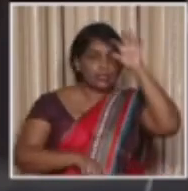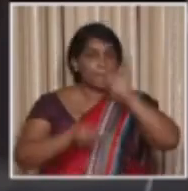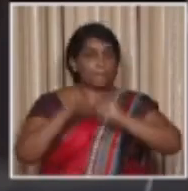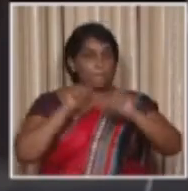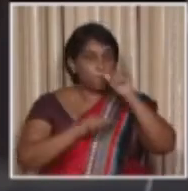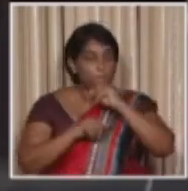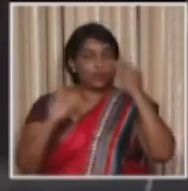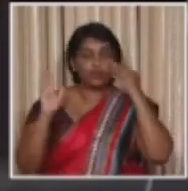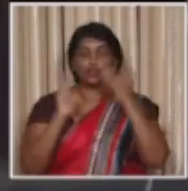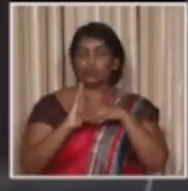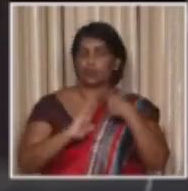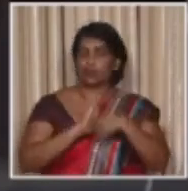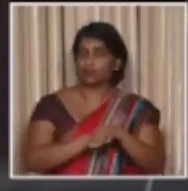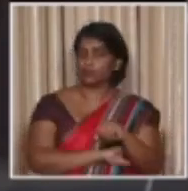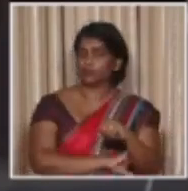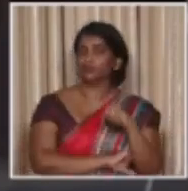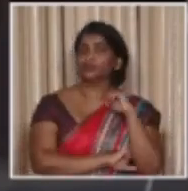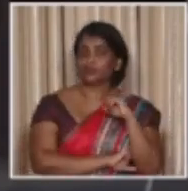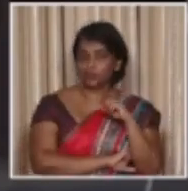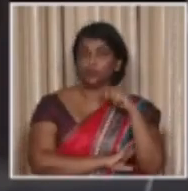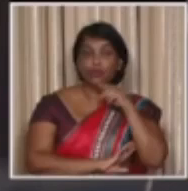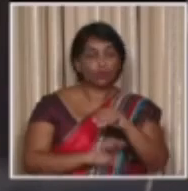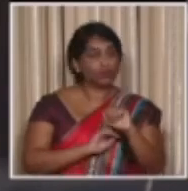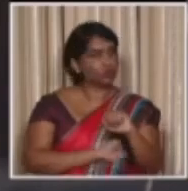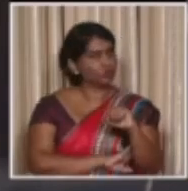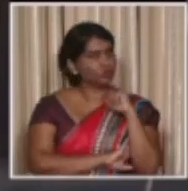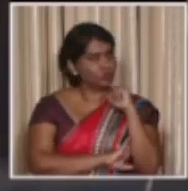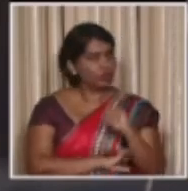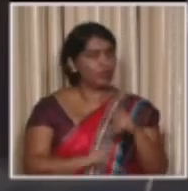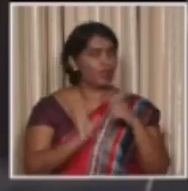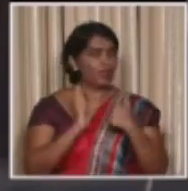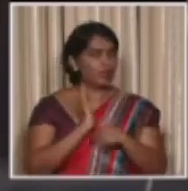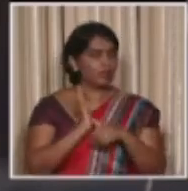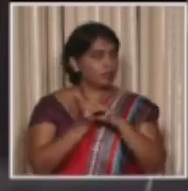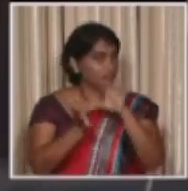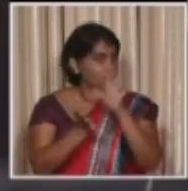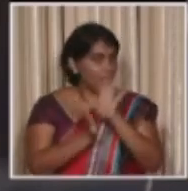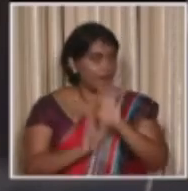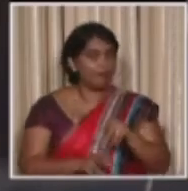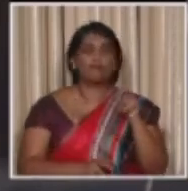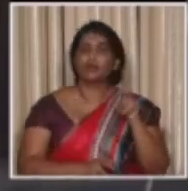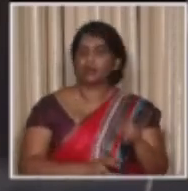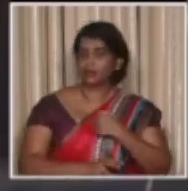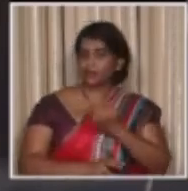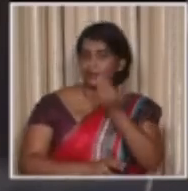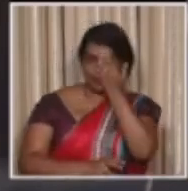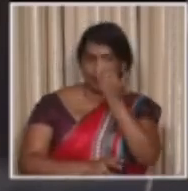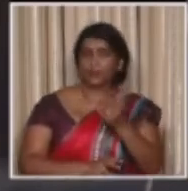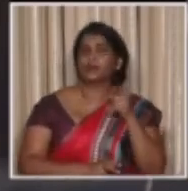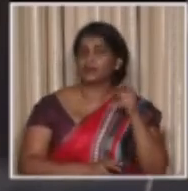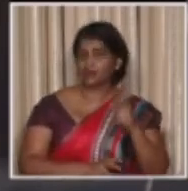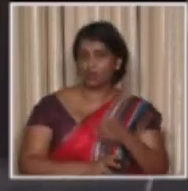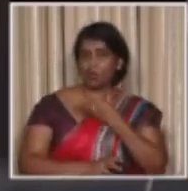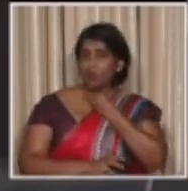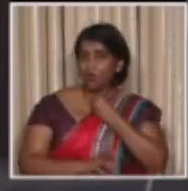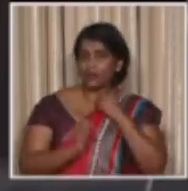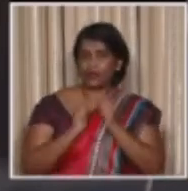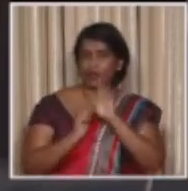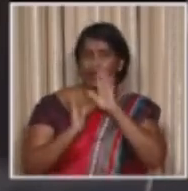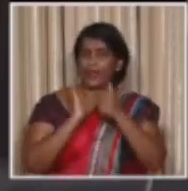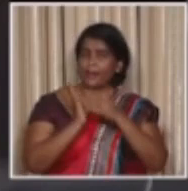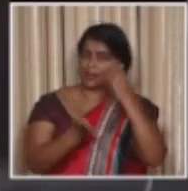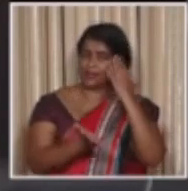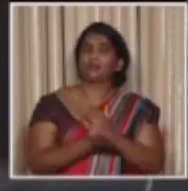වෛද්‍ය ක්‍රමයේ අප රටේ ශක්තිමත් කිරීමට. එහෙම ශක්තිමත් කිරීමට පනත සංශෝධනය කරනවා නම් කරුණා කරලා මේ බොරු වැඩේ